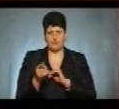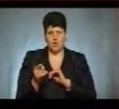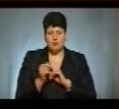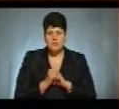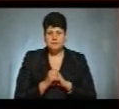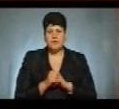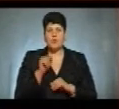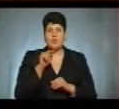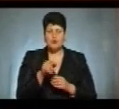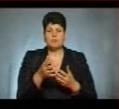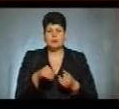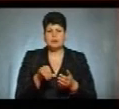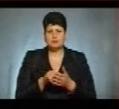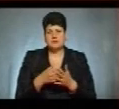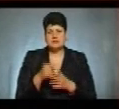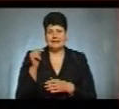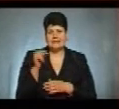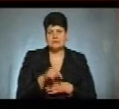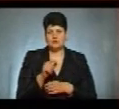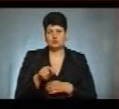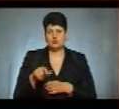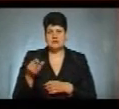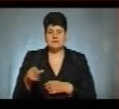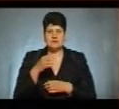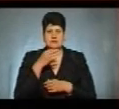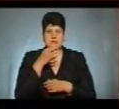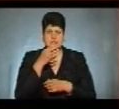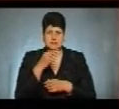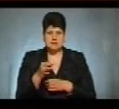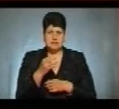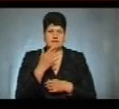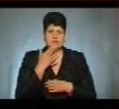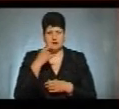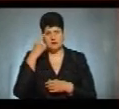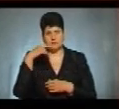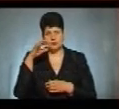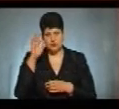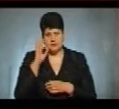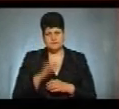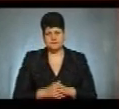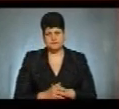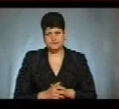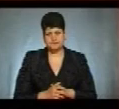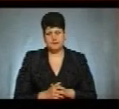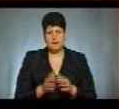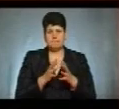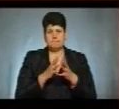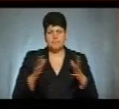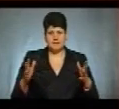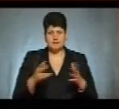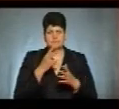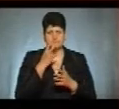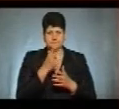ньому взяли участь близько тисячі осіб, повідомив речник Нацполіції області Сергій Крета. Більше у